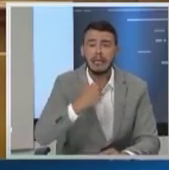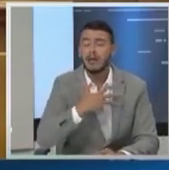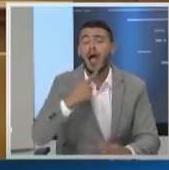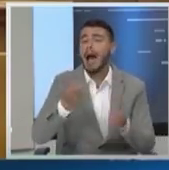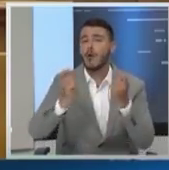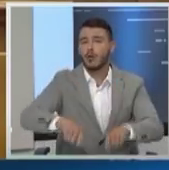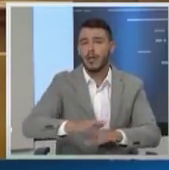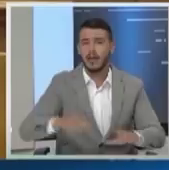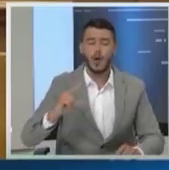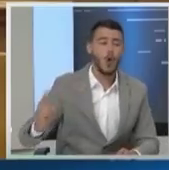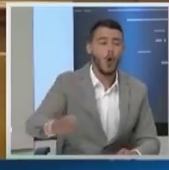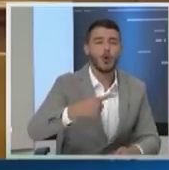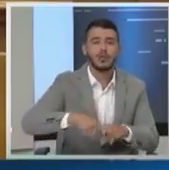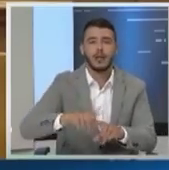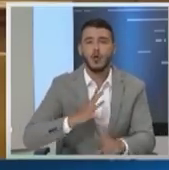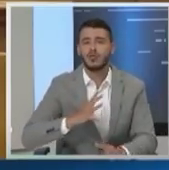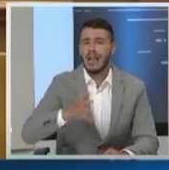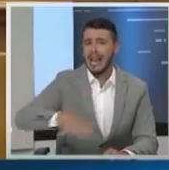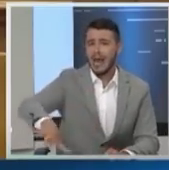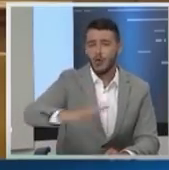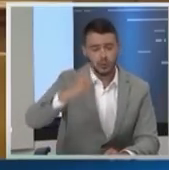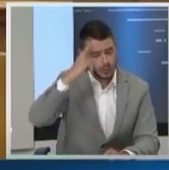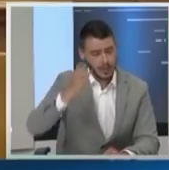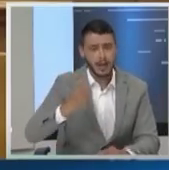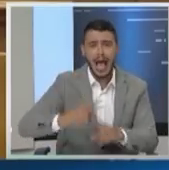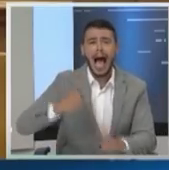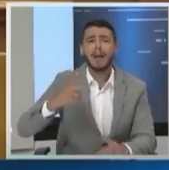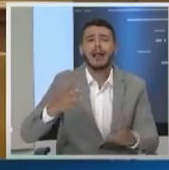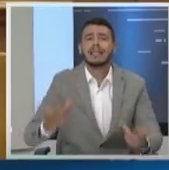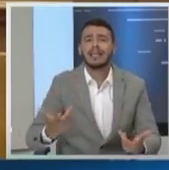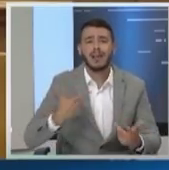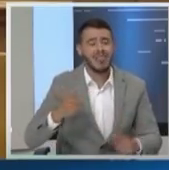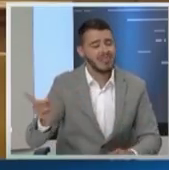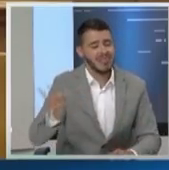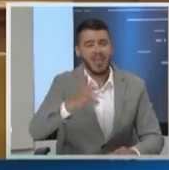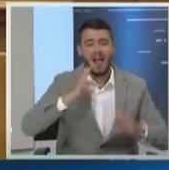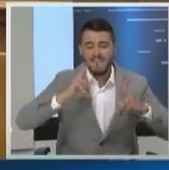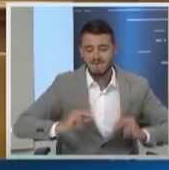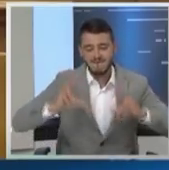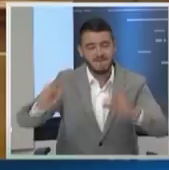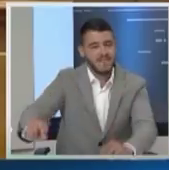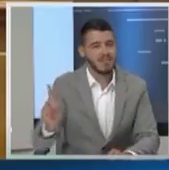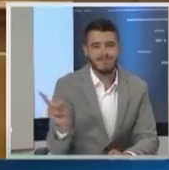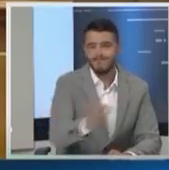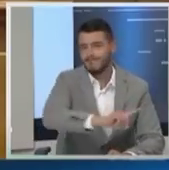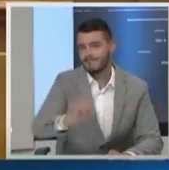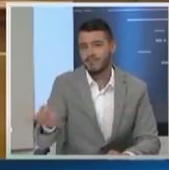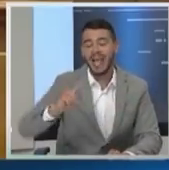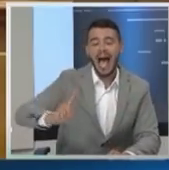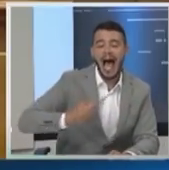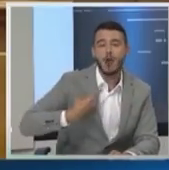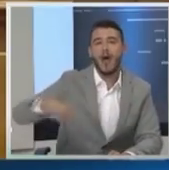καταλαβαίνουν, όλος ο ελληνικός λαός. Για τον απλό λόγο ότι δεν είμαστε το ίδιο και φαίνεται αυτό. Έχουμε άλλη